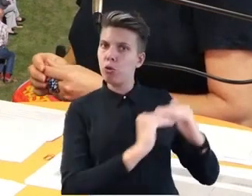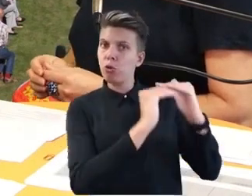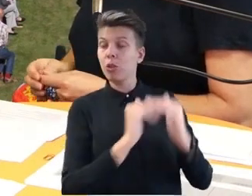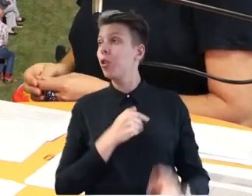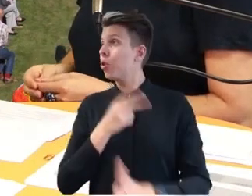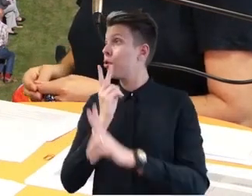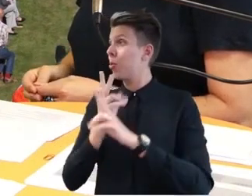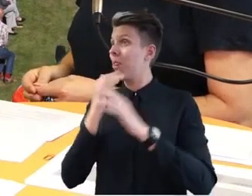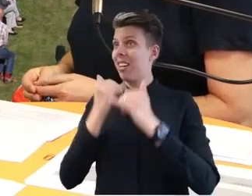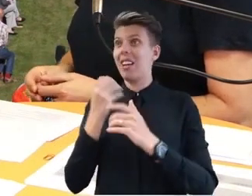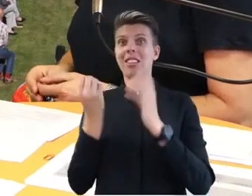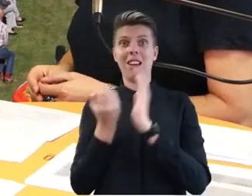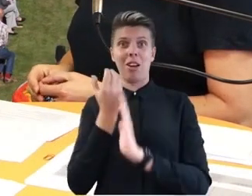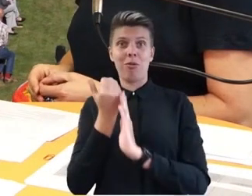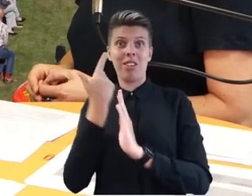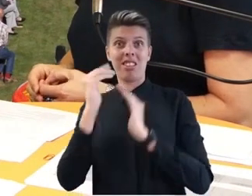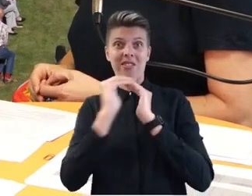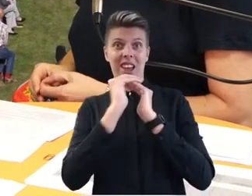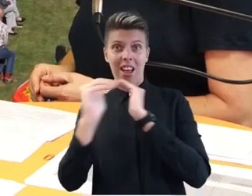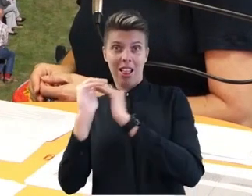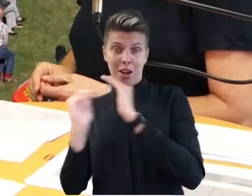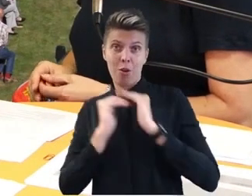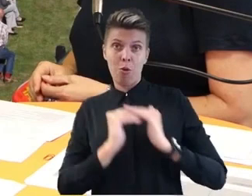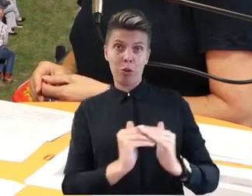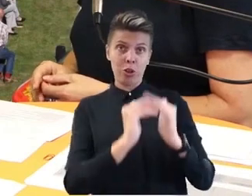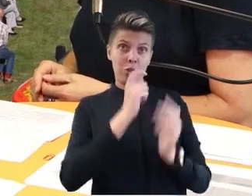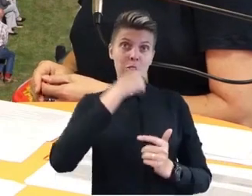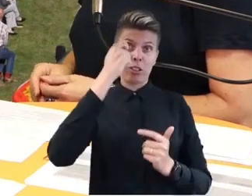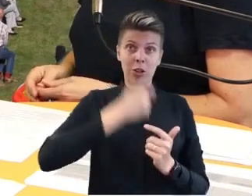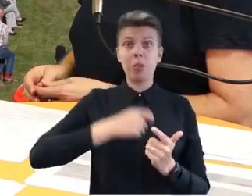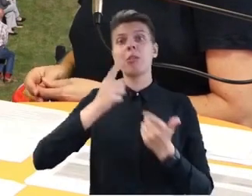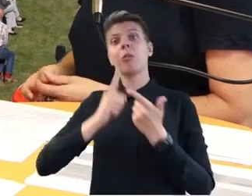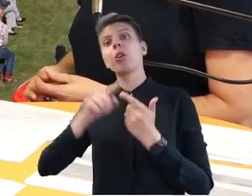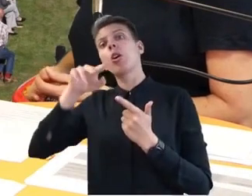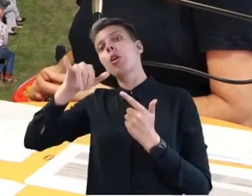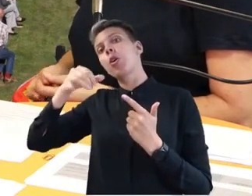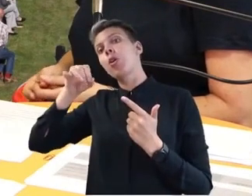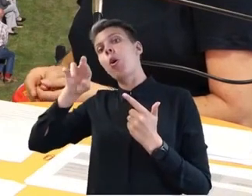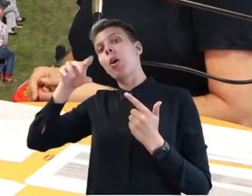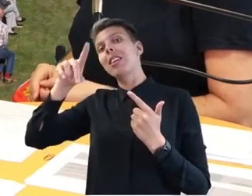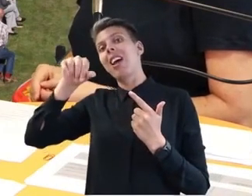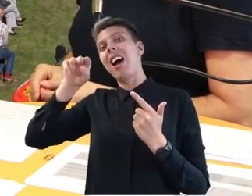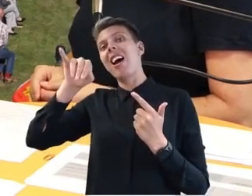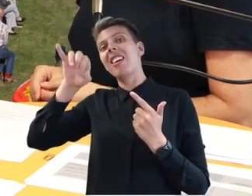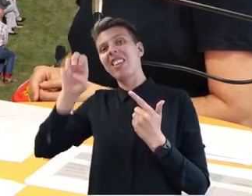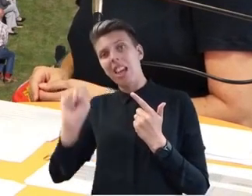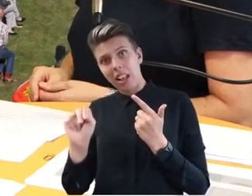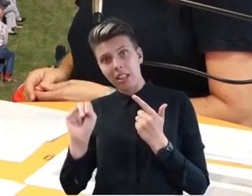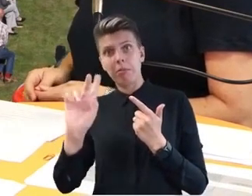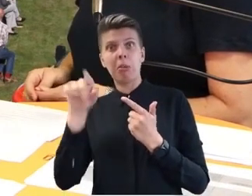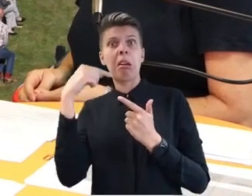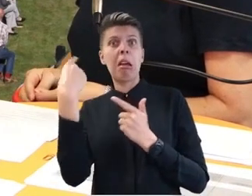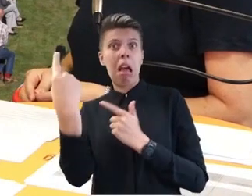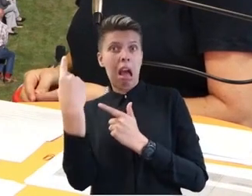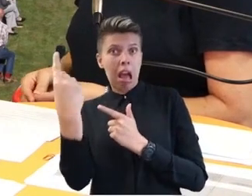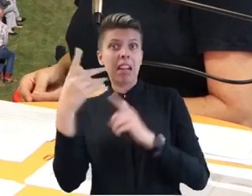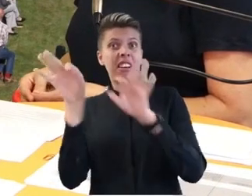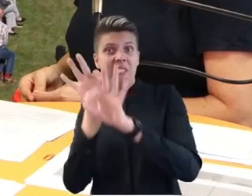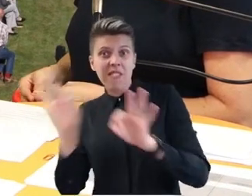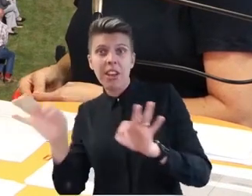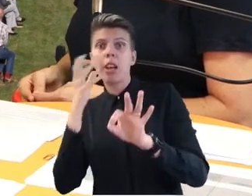zwei länder jordanien und die ukraine und beraten diese beim aufbau der eigenen fähigkeiten im c-band schutz